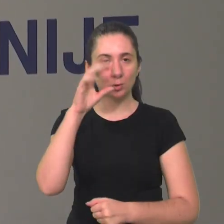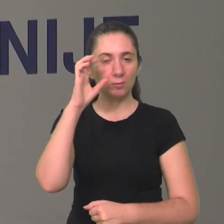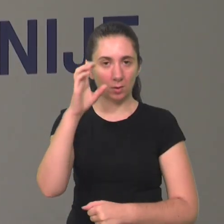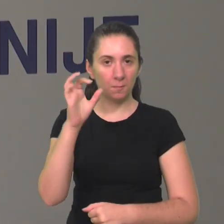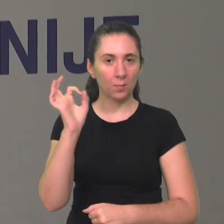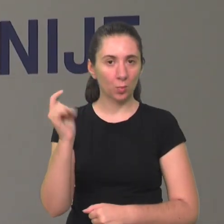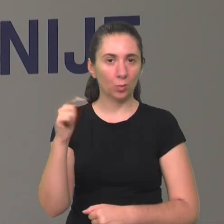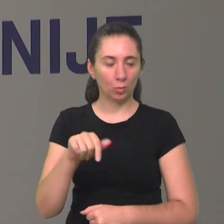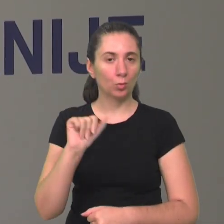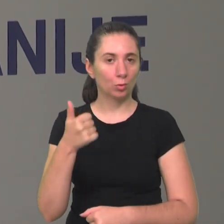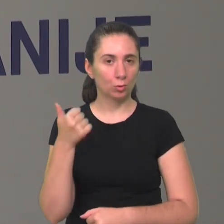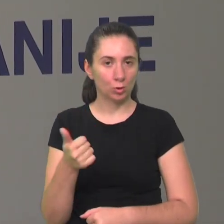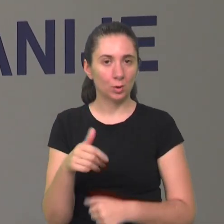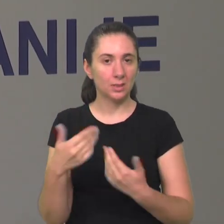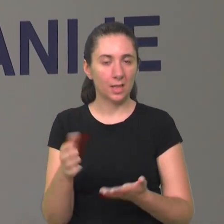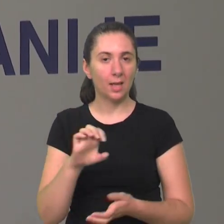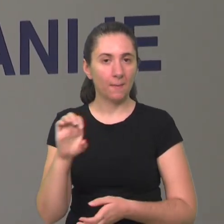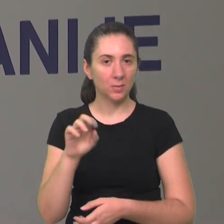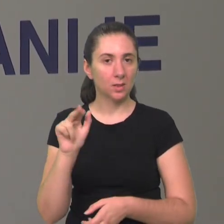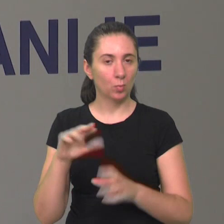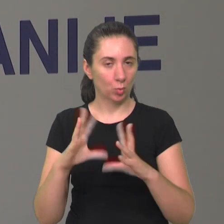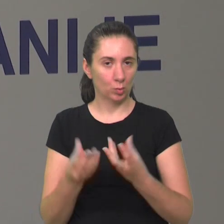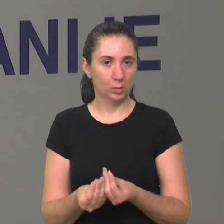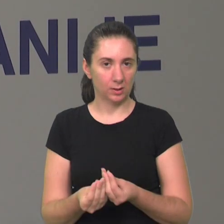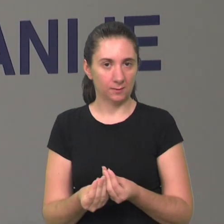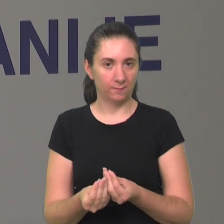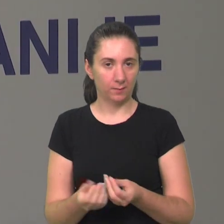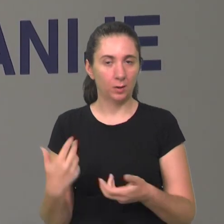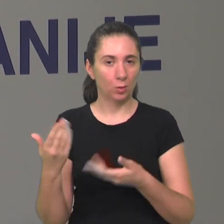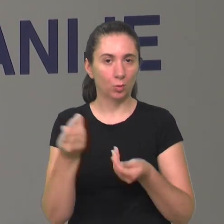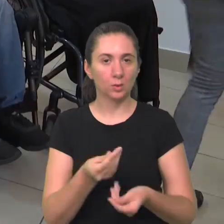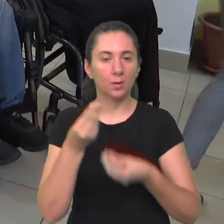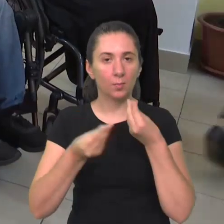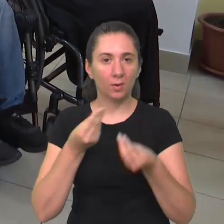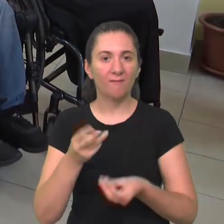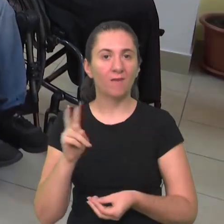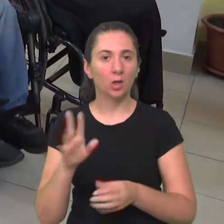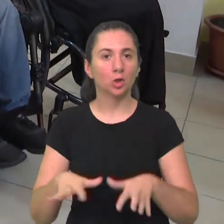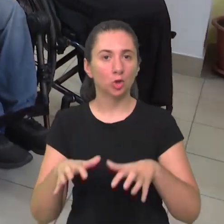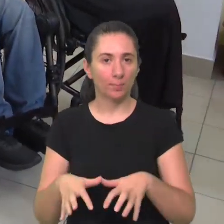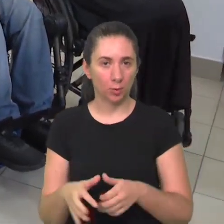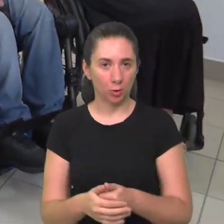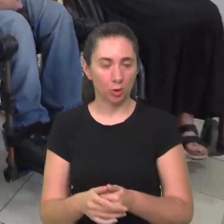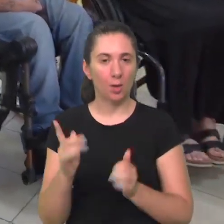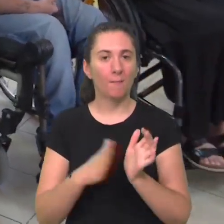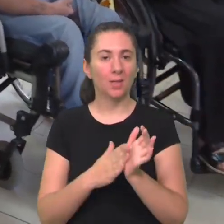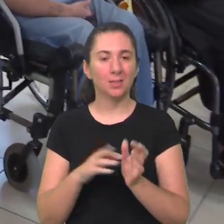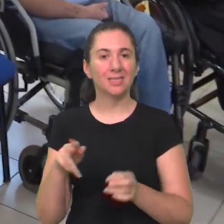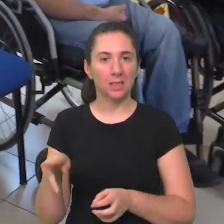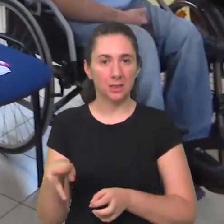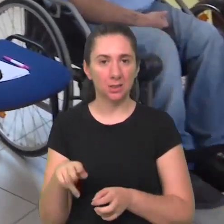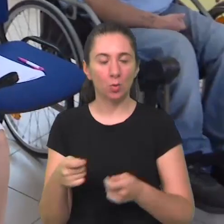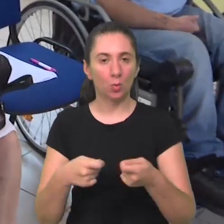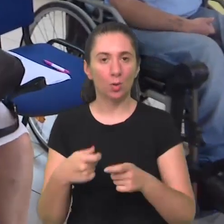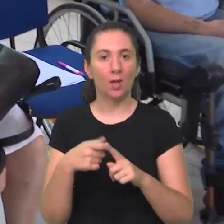Poštovani gledatelji, dobrodošli u još jedno izdanje emisije Mogu sve. Donosimo vam predavanje Valerije Žapčić, magistre sestrinstva